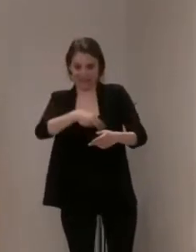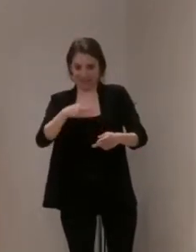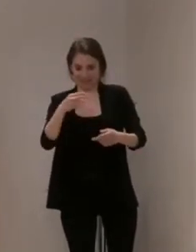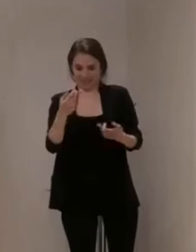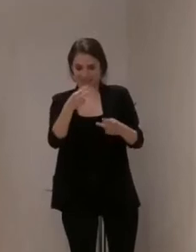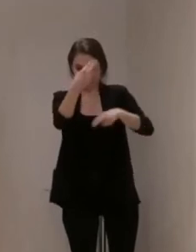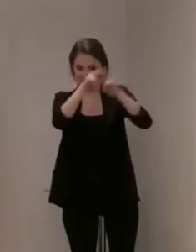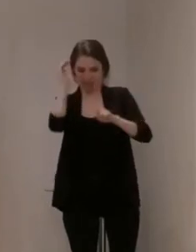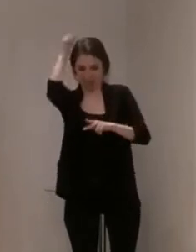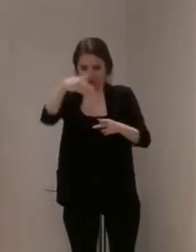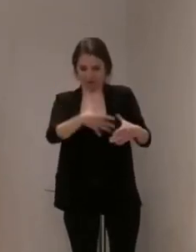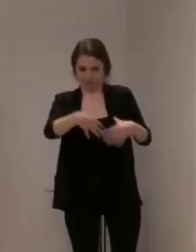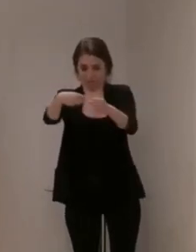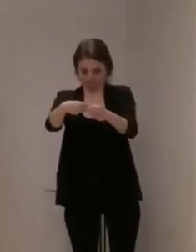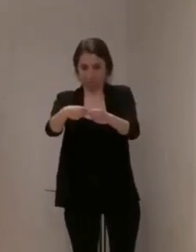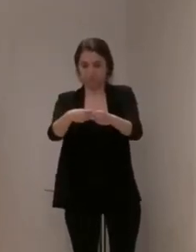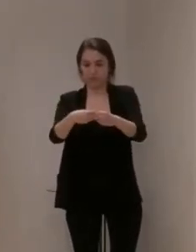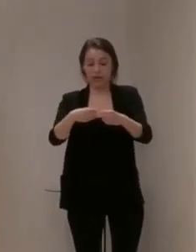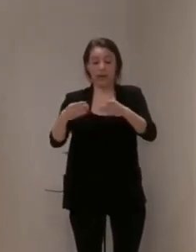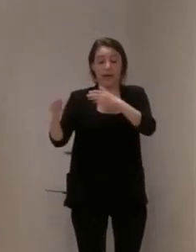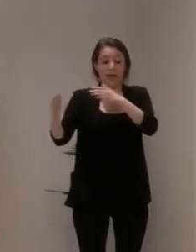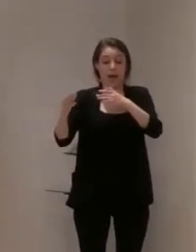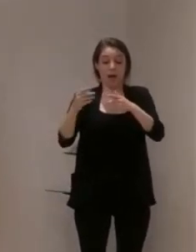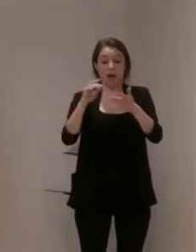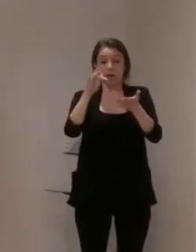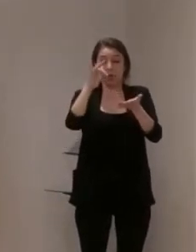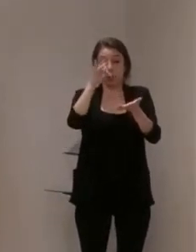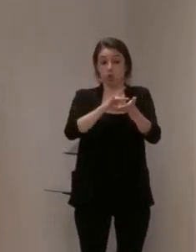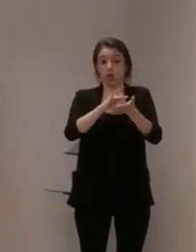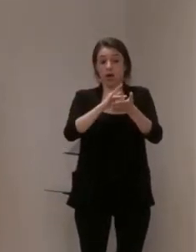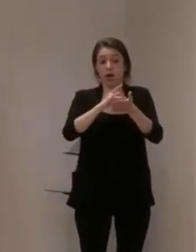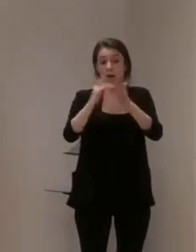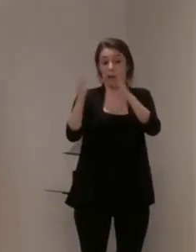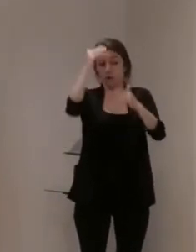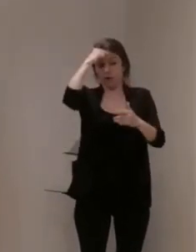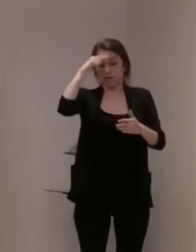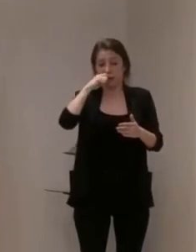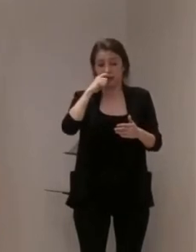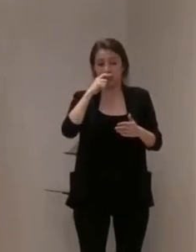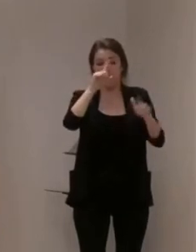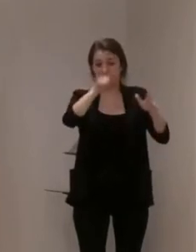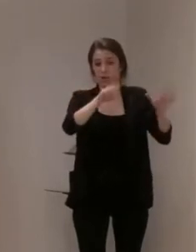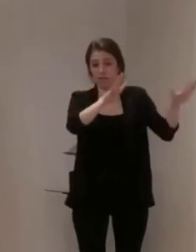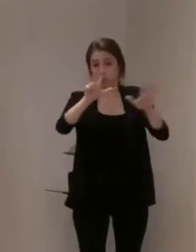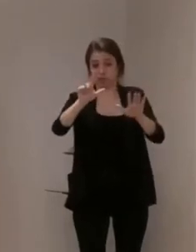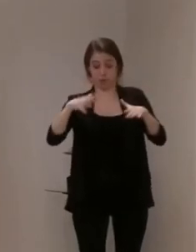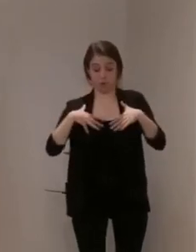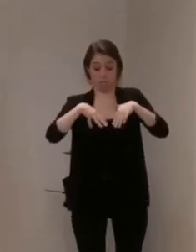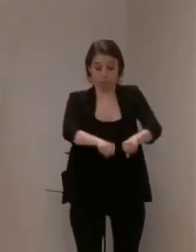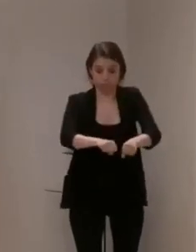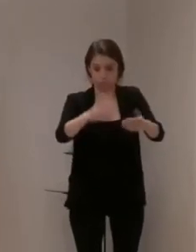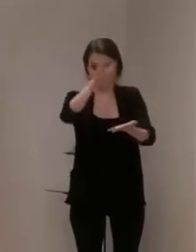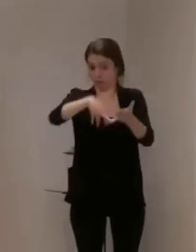d'un principi. Quan els franquistes van ocupar Barcelona, el 39, van requisar